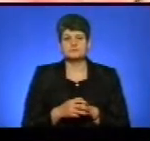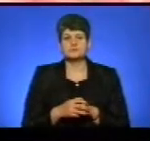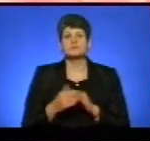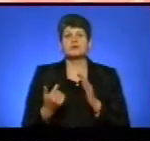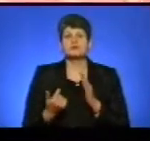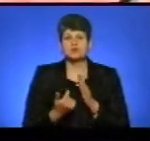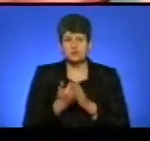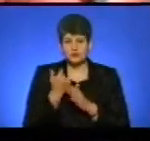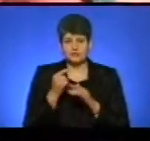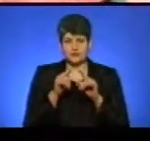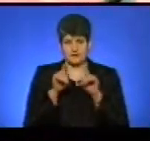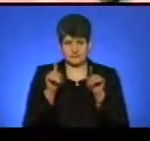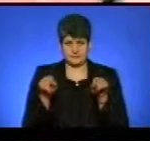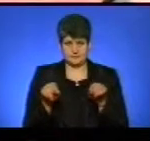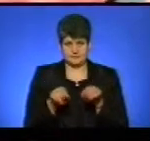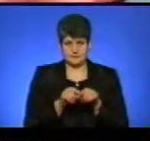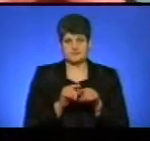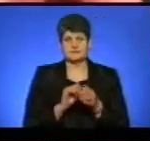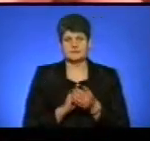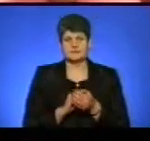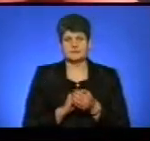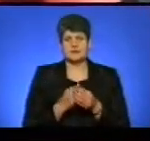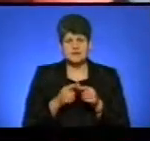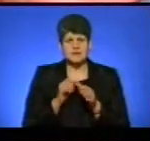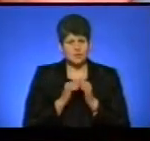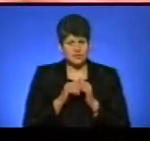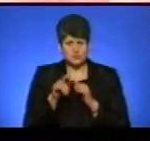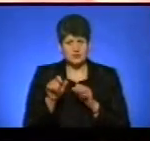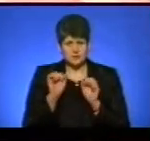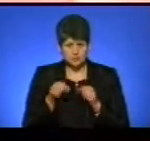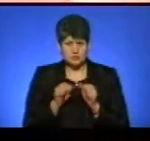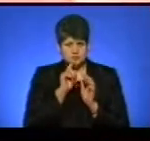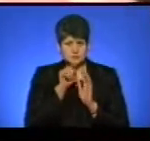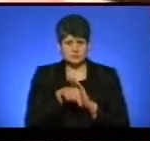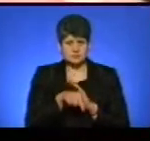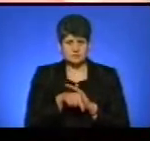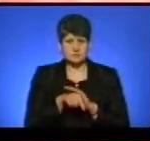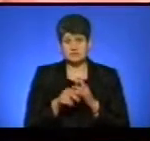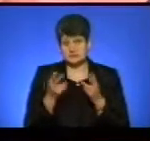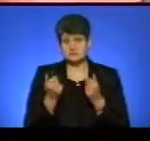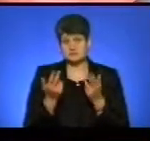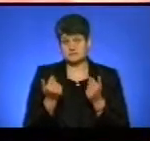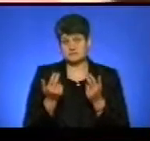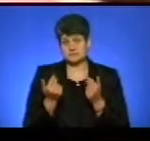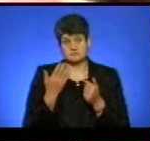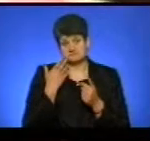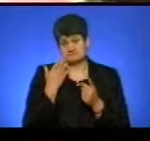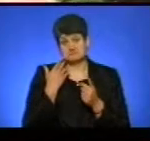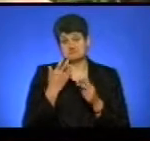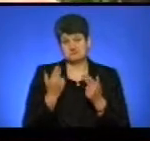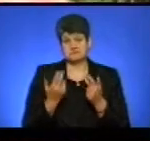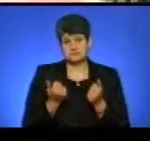Знов таки висвітлюються вікна. Тобто це кожна людина може собі зайти на той сайт і перевірити? Легесенько, так. Кожна